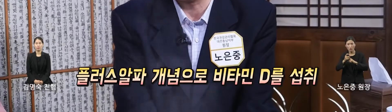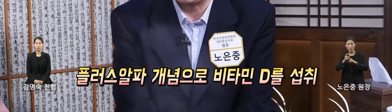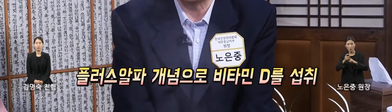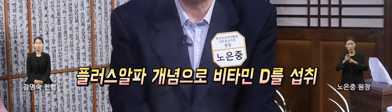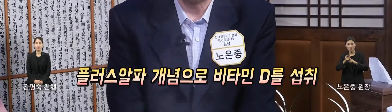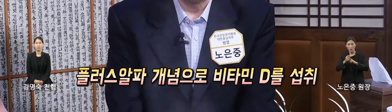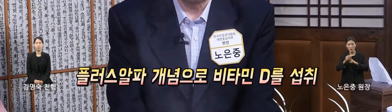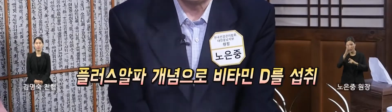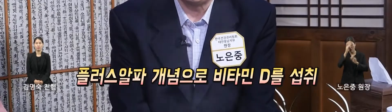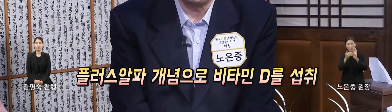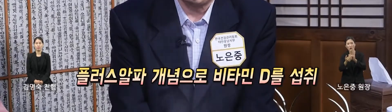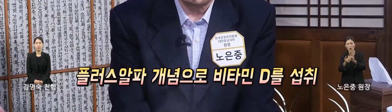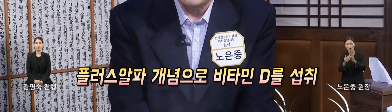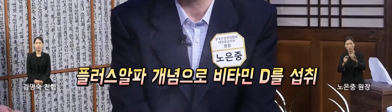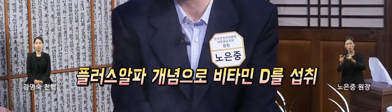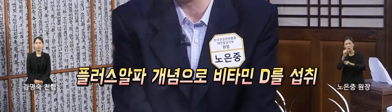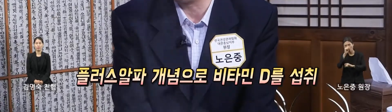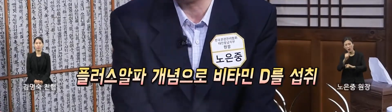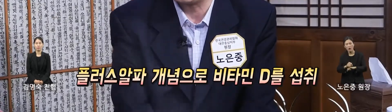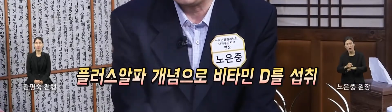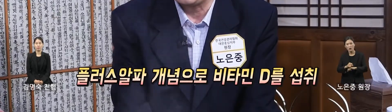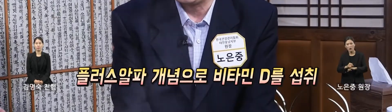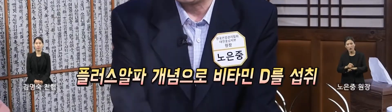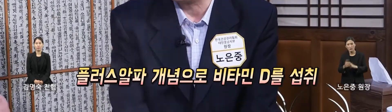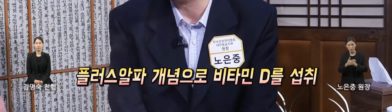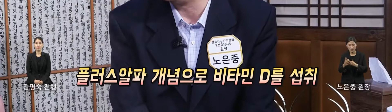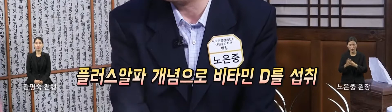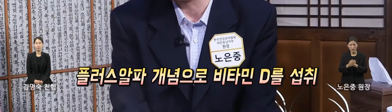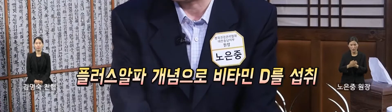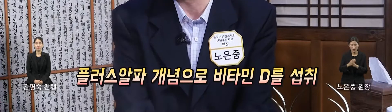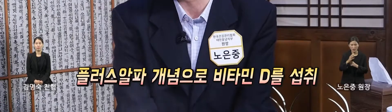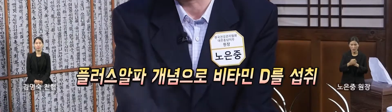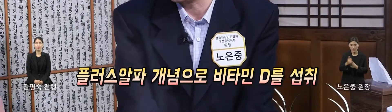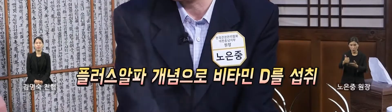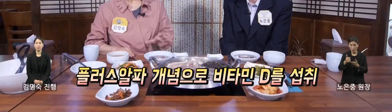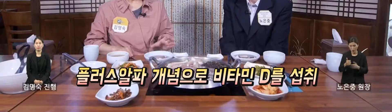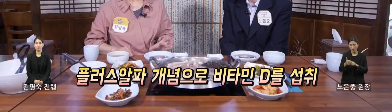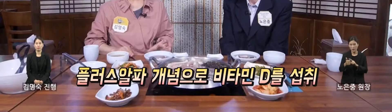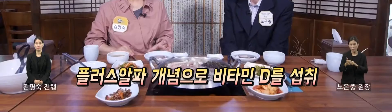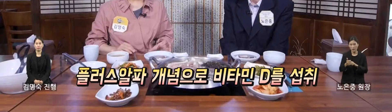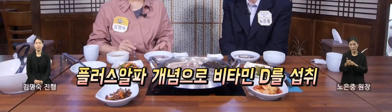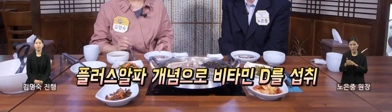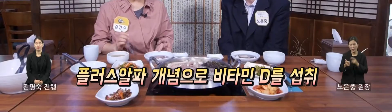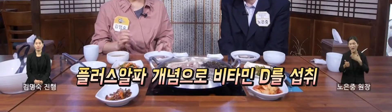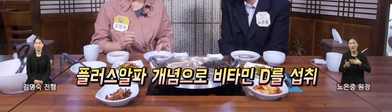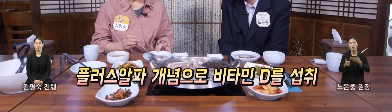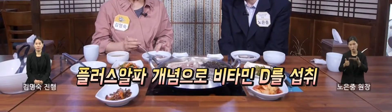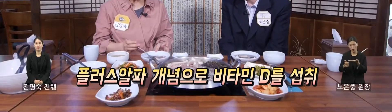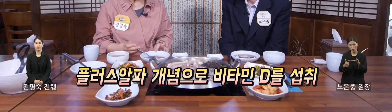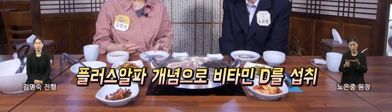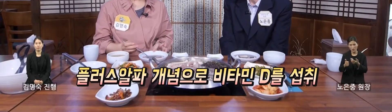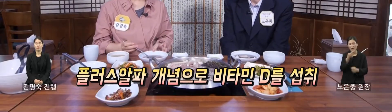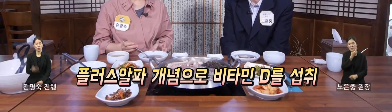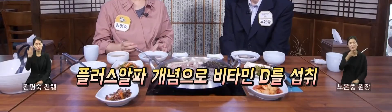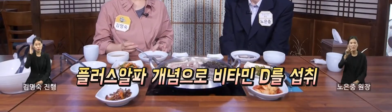좋아진다고 하니까 그래서 환자 상담하시는 분들한테 이제 그런 내용을 해서 가볍게 권하는 것이 비타민 D.